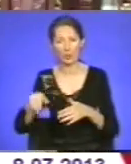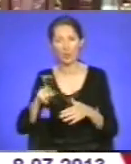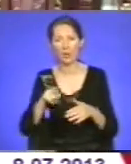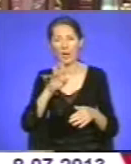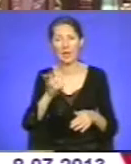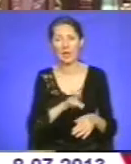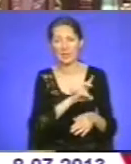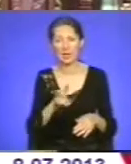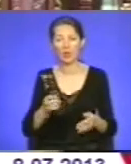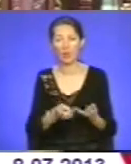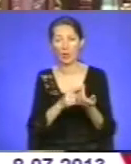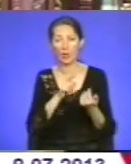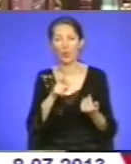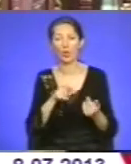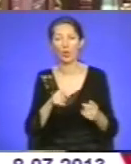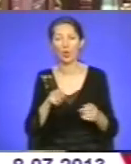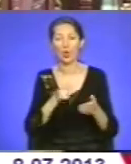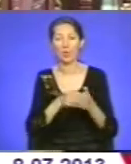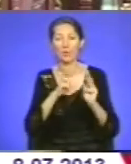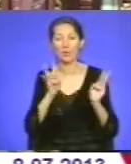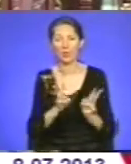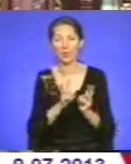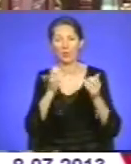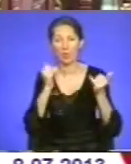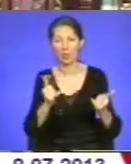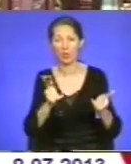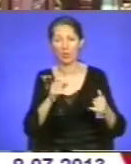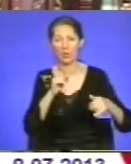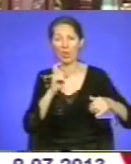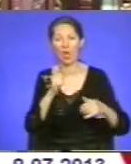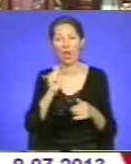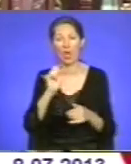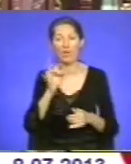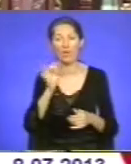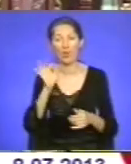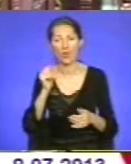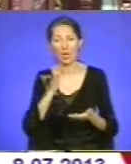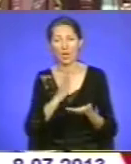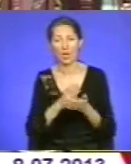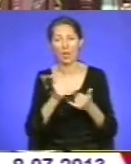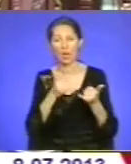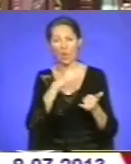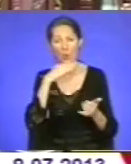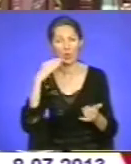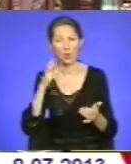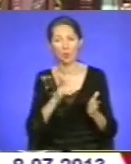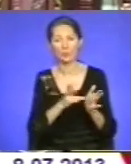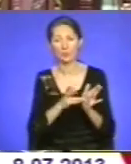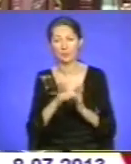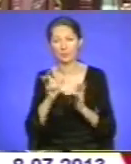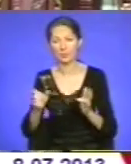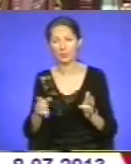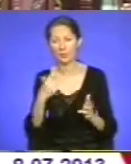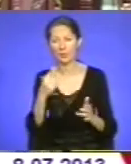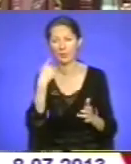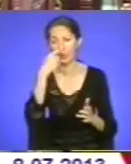Бачимо, що сьогодні Фефронія, преподобна мучениця, стала для багатьох християн першою тою особою, до якої моляться і просять про благословення,